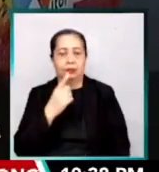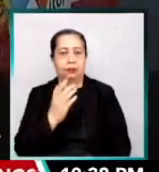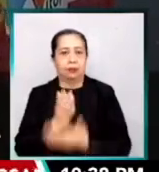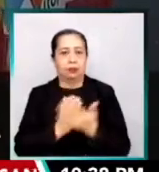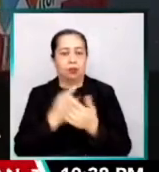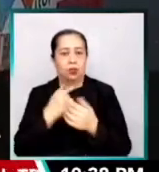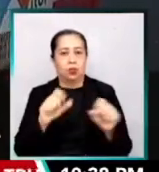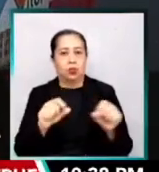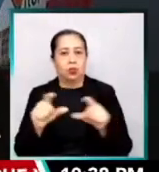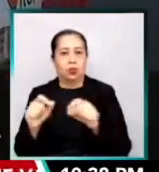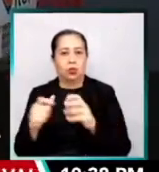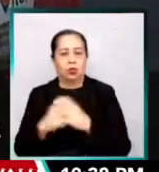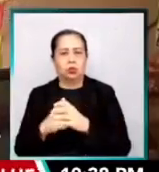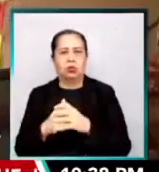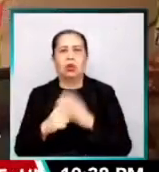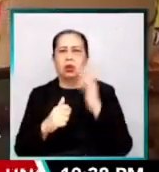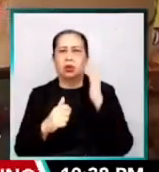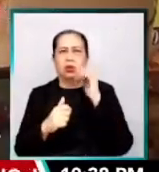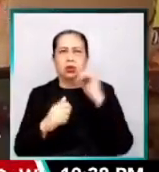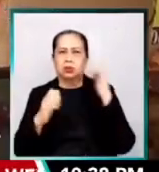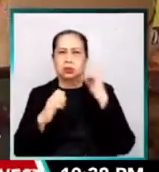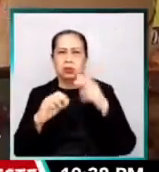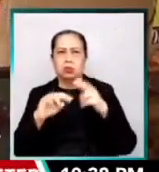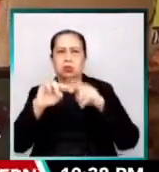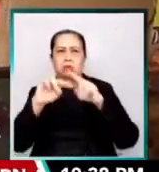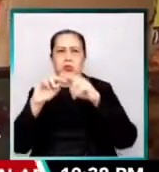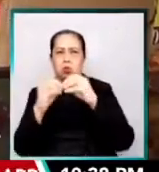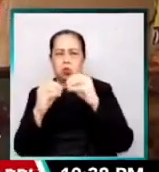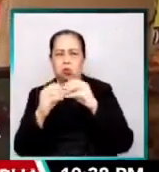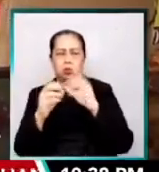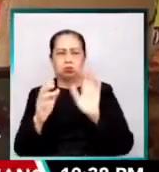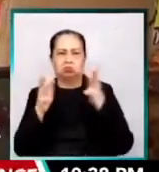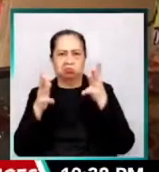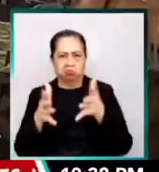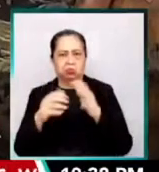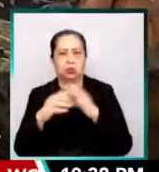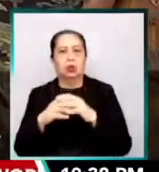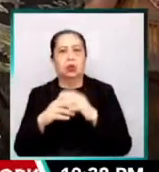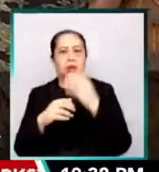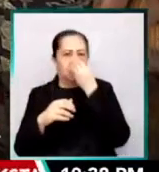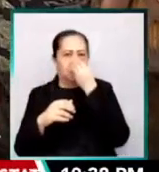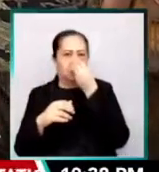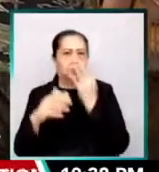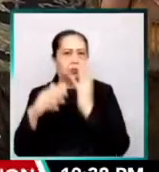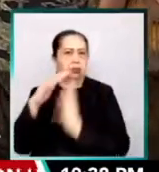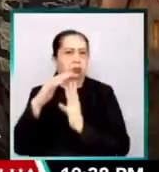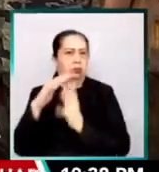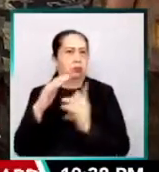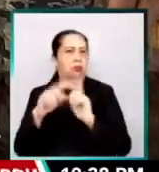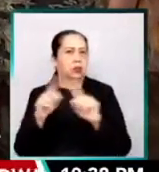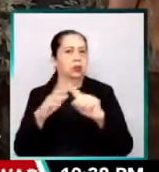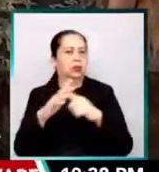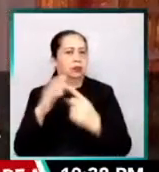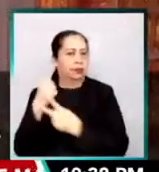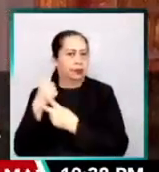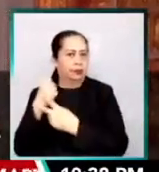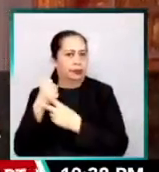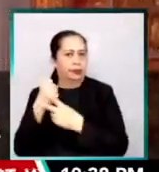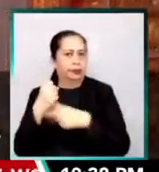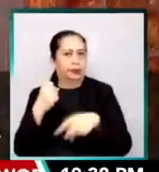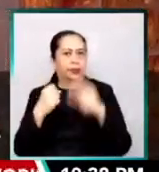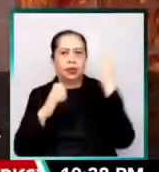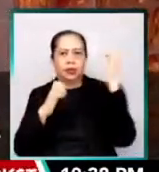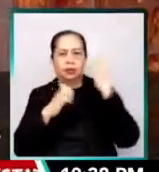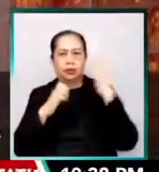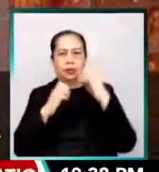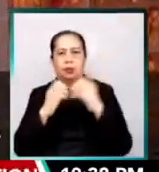na nila inaasahang tataas pa ang presyo ng mga prutas. Matumal pa sa ngayon ang bentahan pero nag-stock na raw sila dahil inaasahan nilang